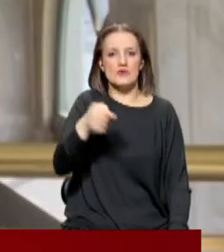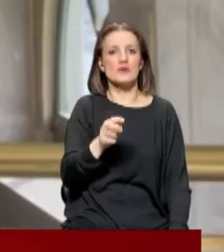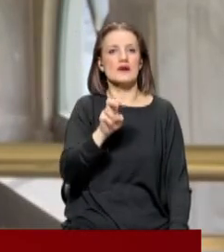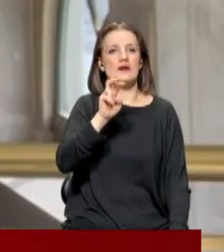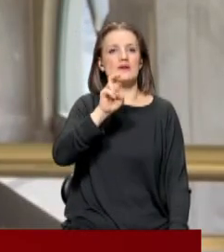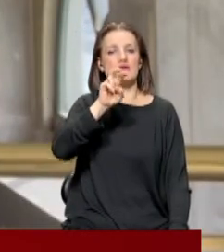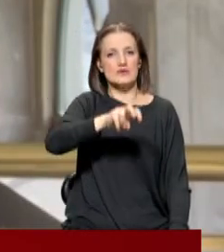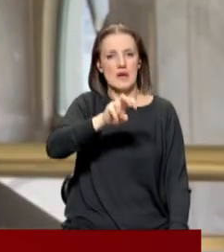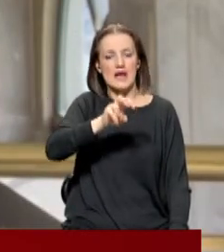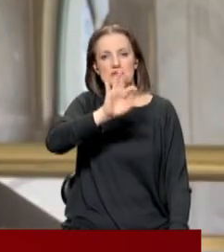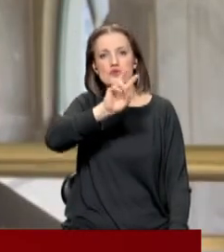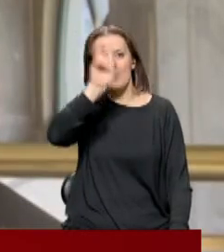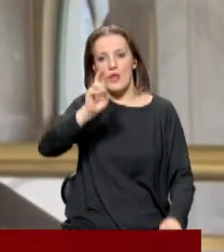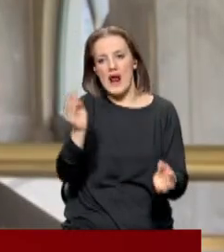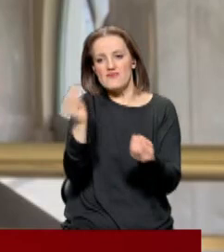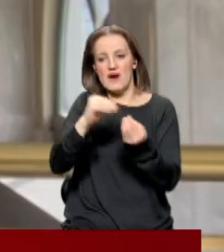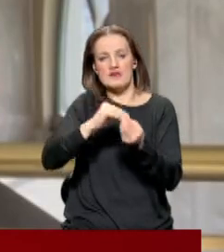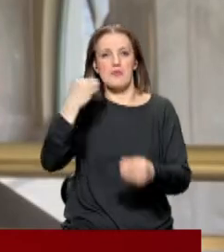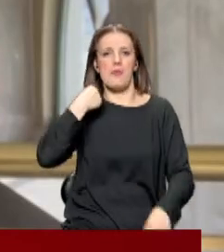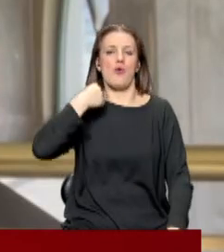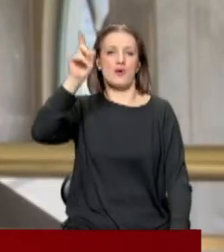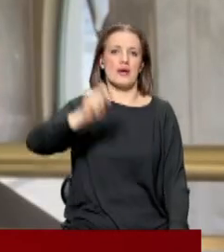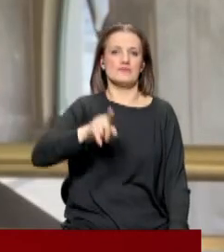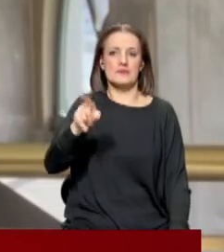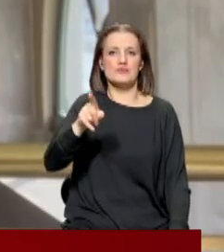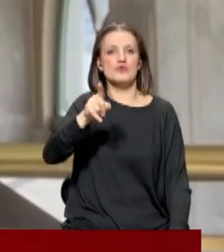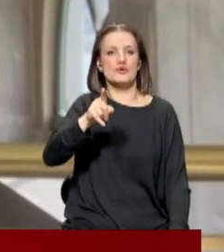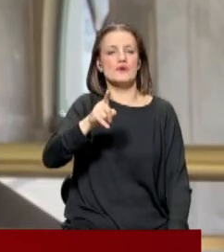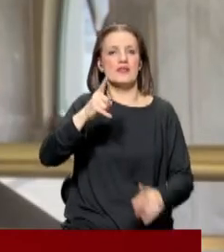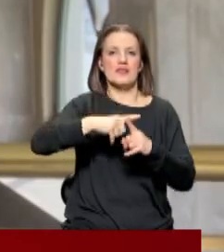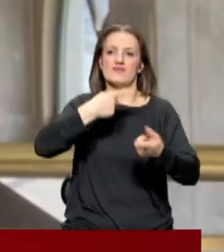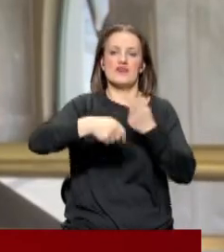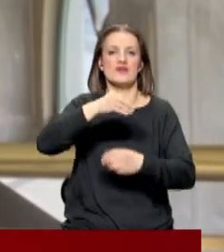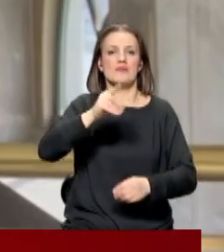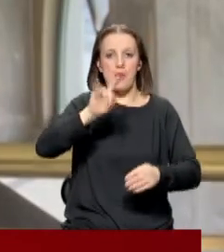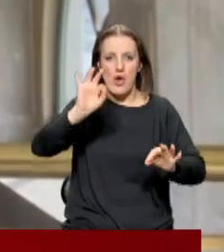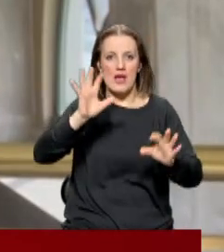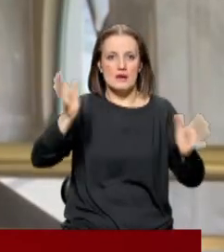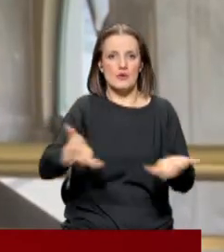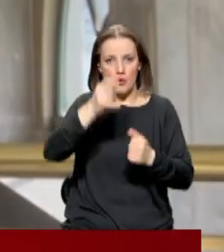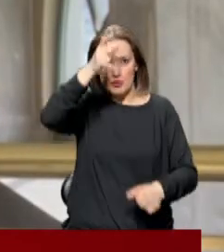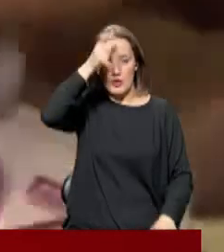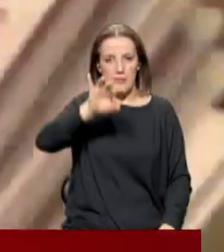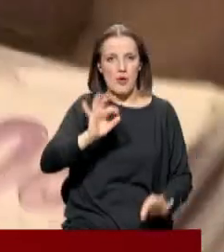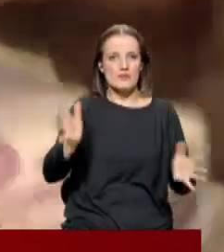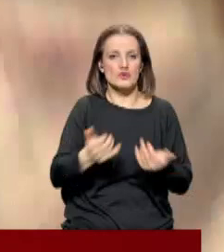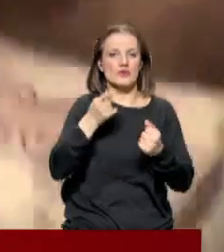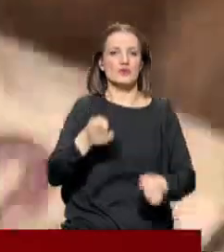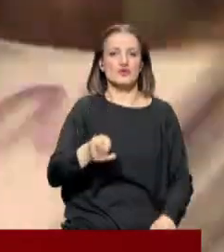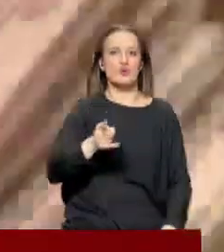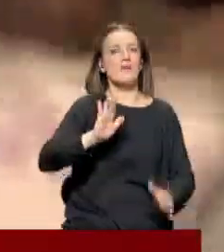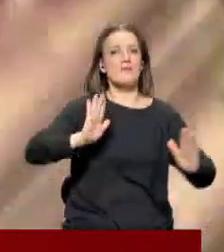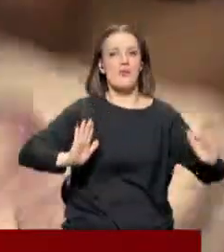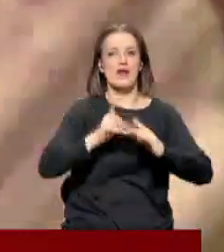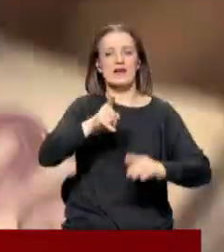%8,8 dolar faiziyle borçlandırdı. Bu tefeci faizidir. Böyle mi kurtarıyorsunuz Türkiye ekonomisini? Muhalefet